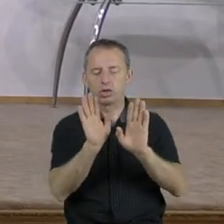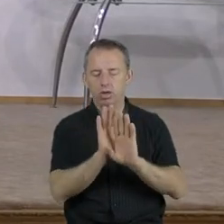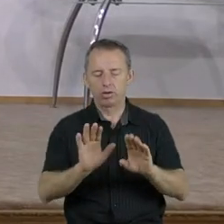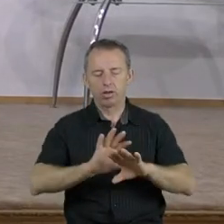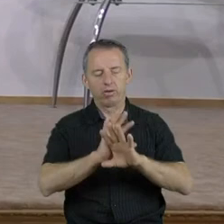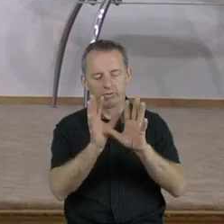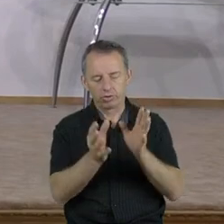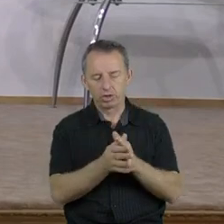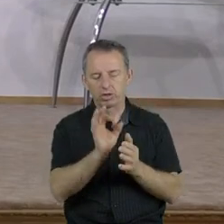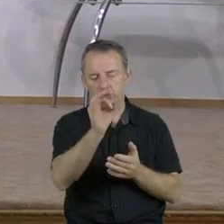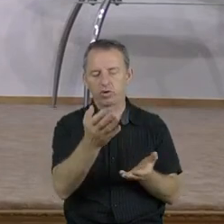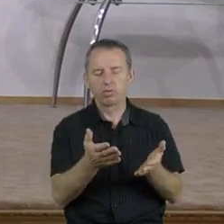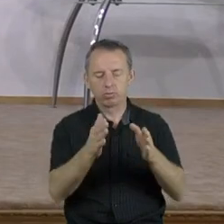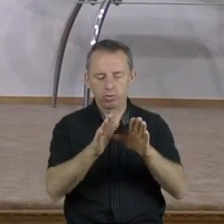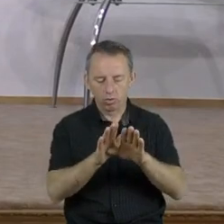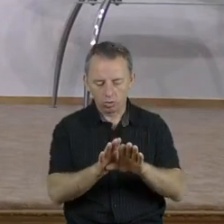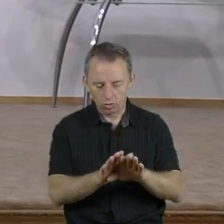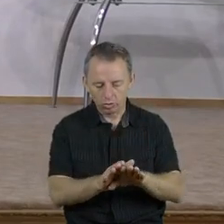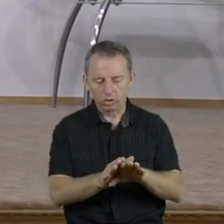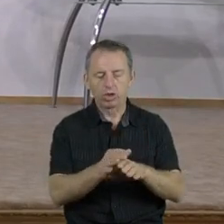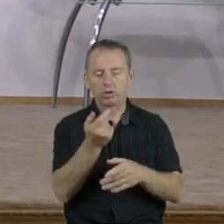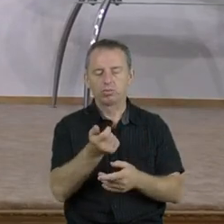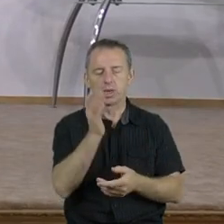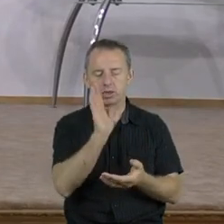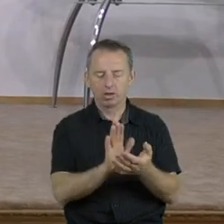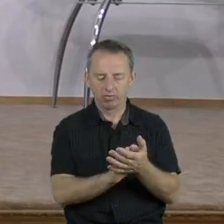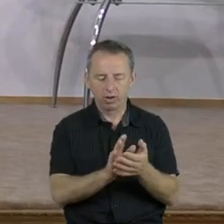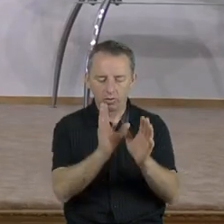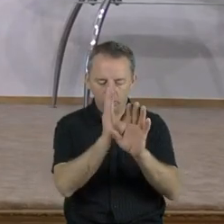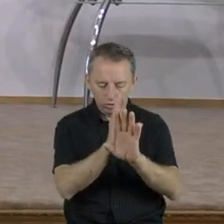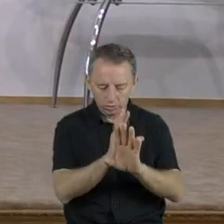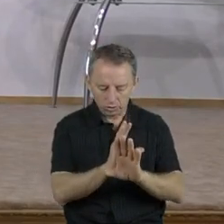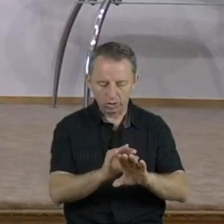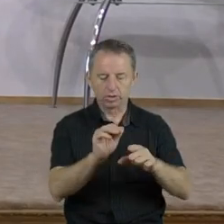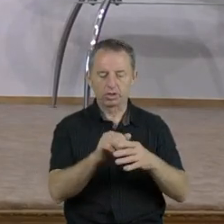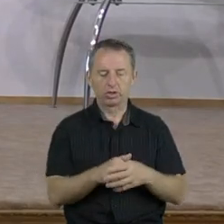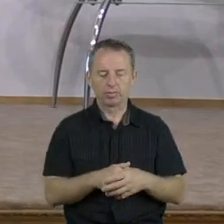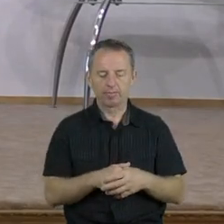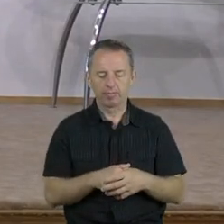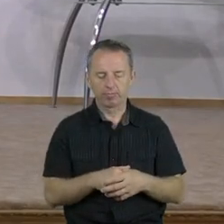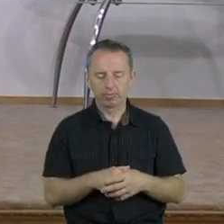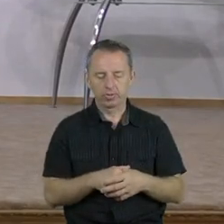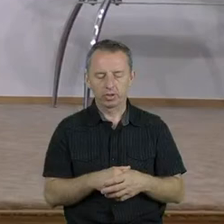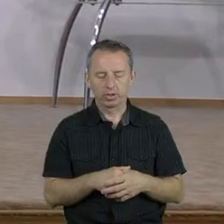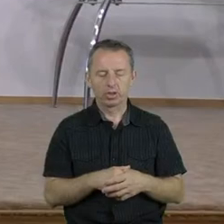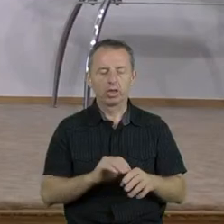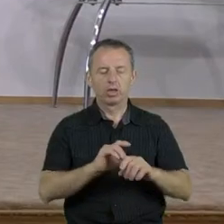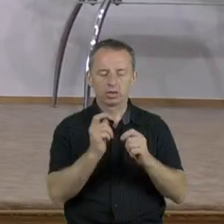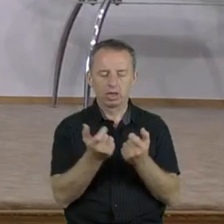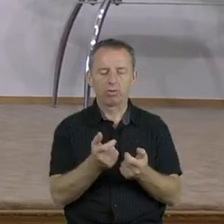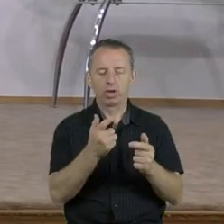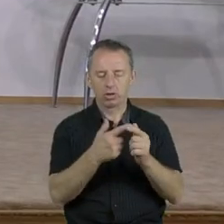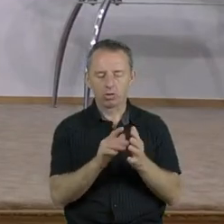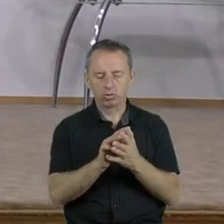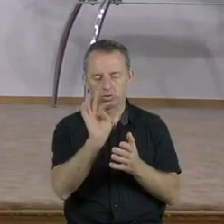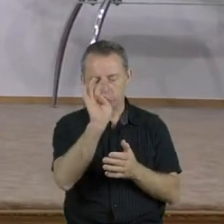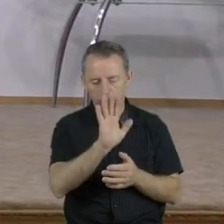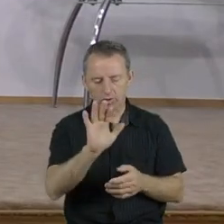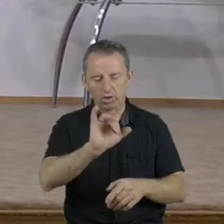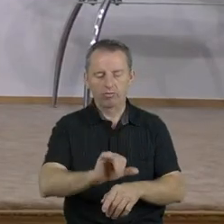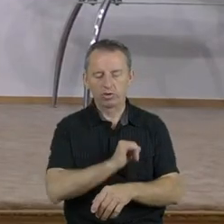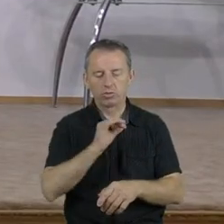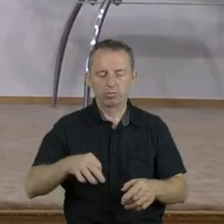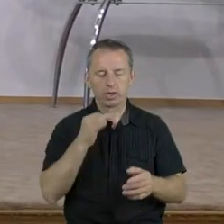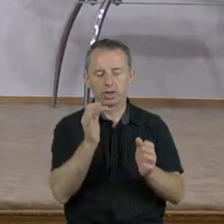wszystkich Twoich błogosławieństw. Niech Ci będzie chwała i cześć od całego Kościoła Bożego w imieniu